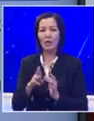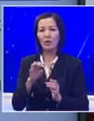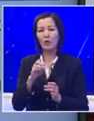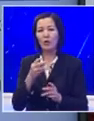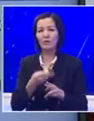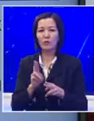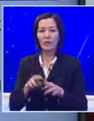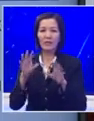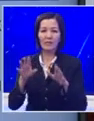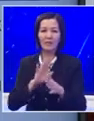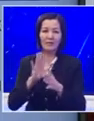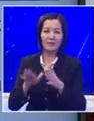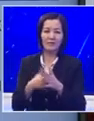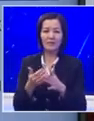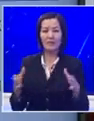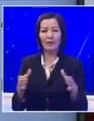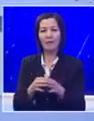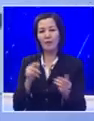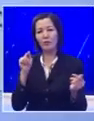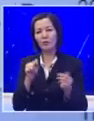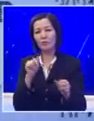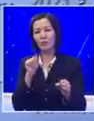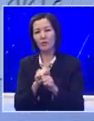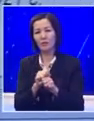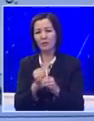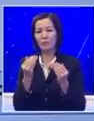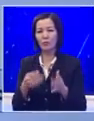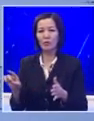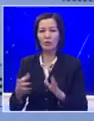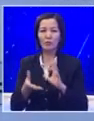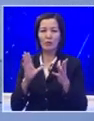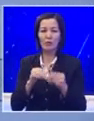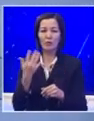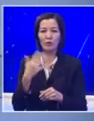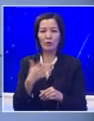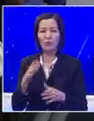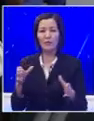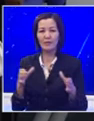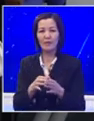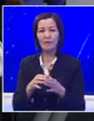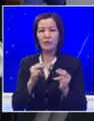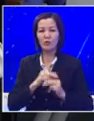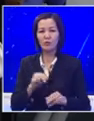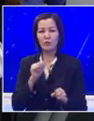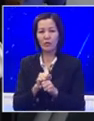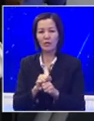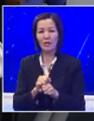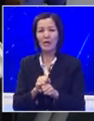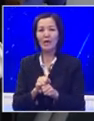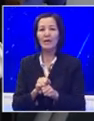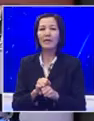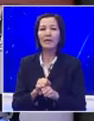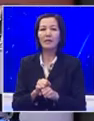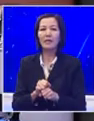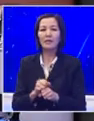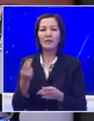Қасым-Жомарт Тоқаев сондай-ақ заңсыз майнингпен күресуді тапсырды. Бүгінде республика бойынша 55 майнингтік компания жұмысын тоқтатты.